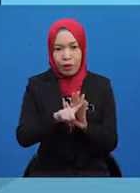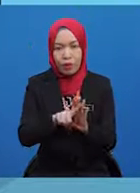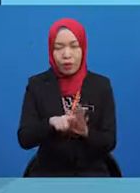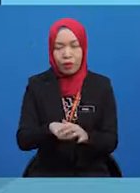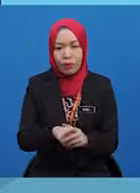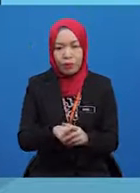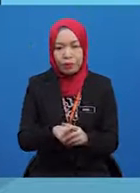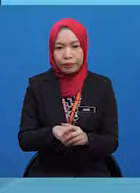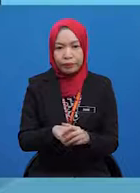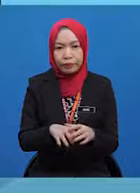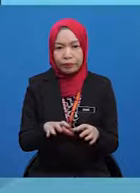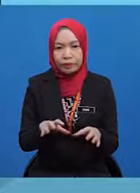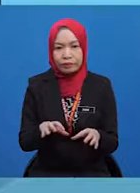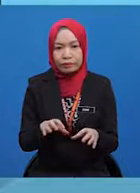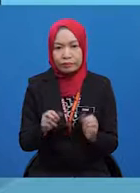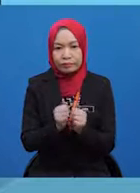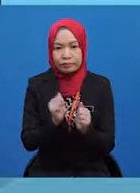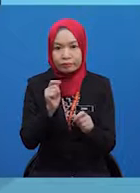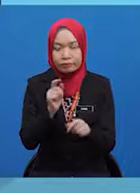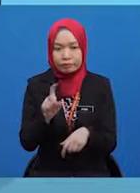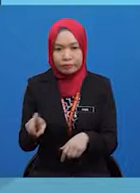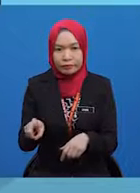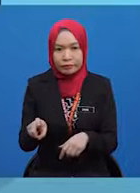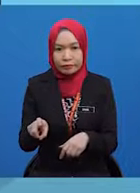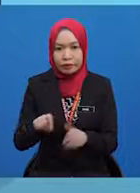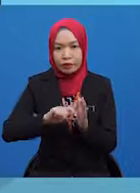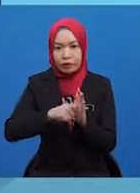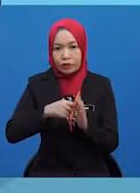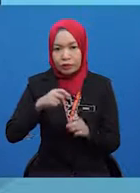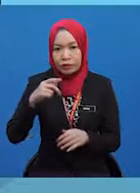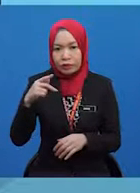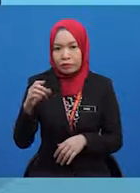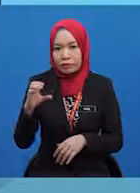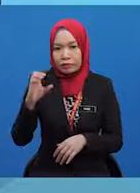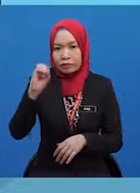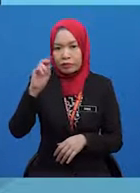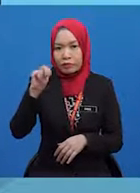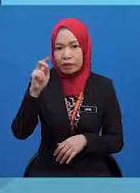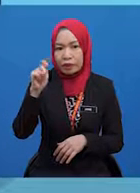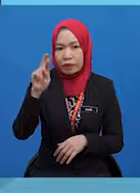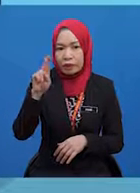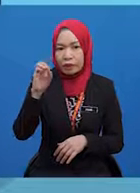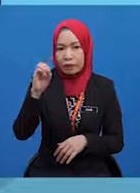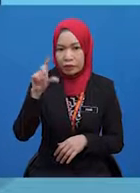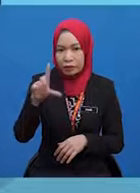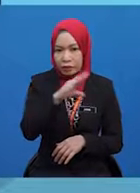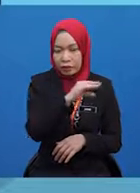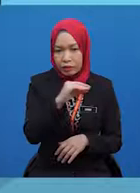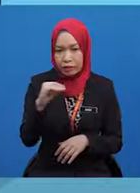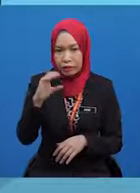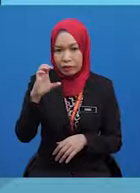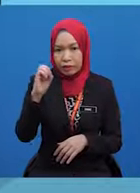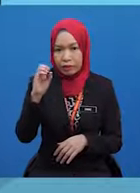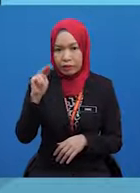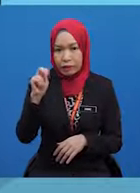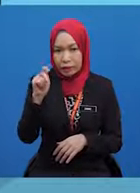dengan menekan kekunci Ctrl dan kekunci 2 supaya image imbasan tidak bergerak semasa